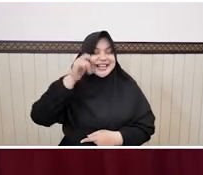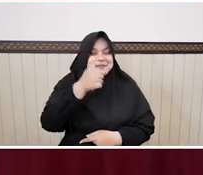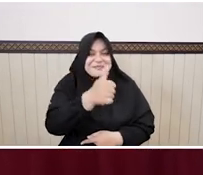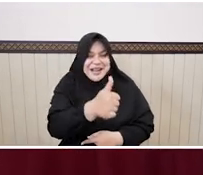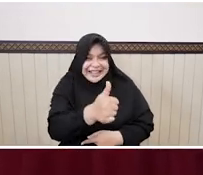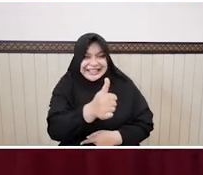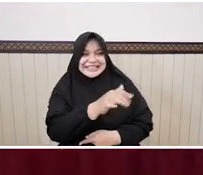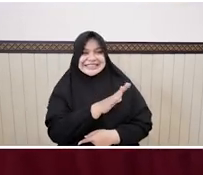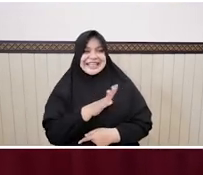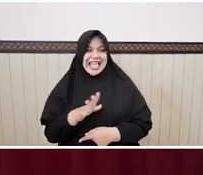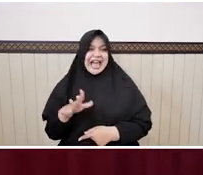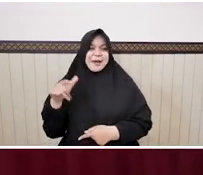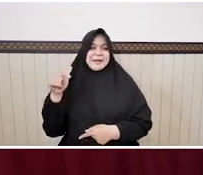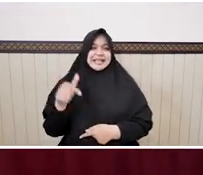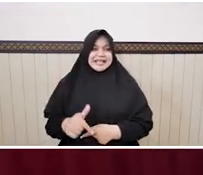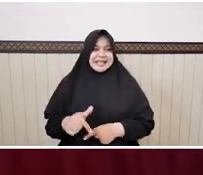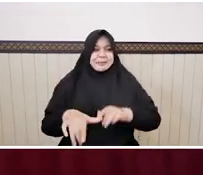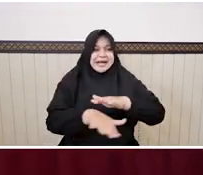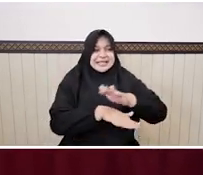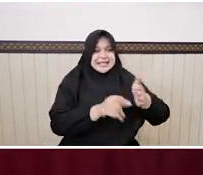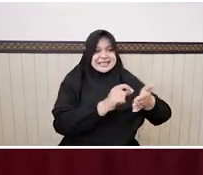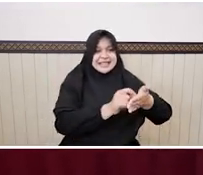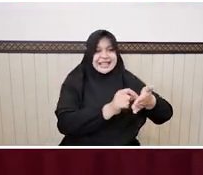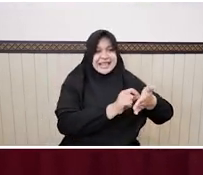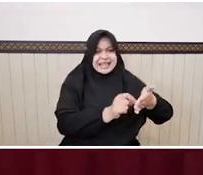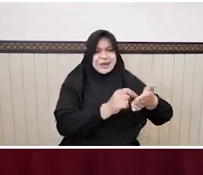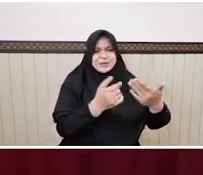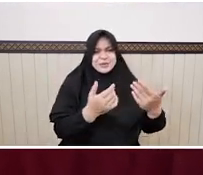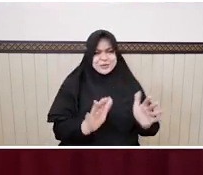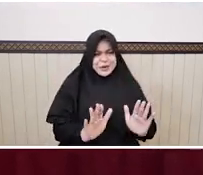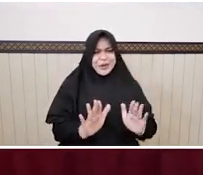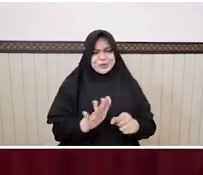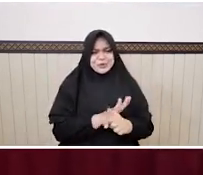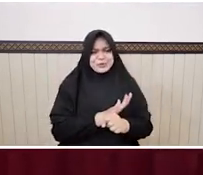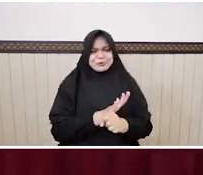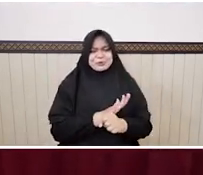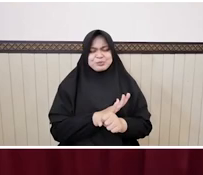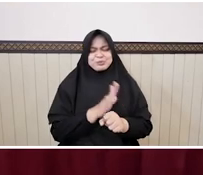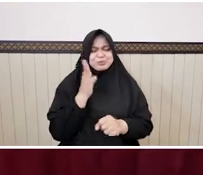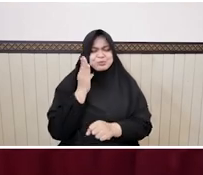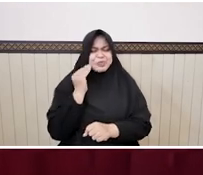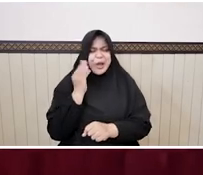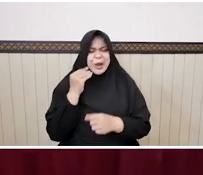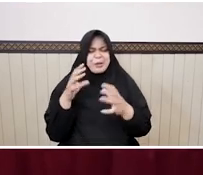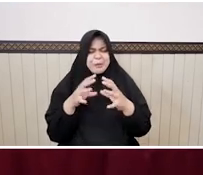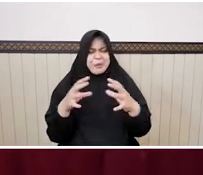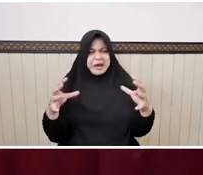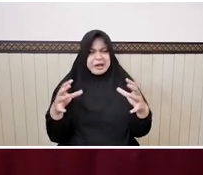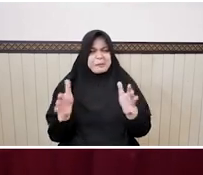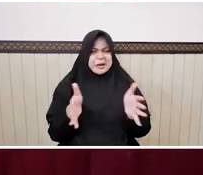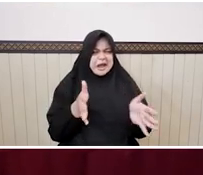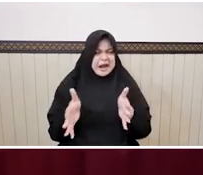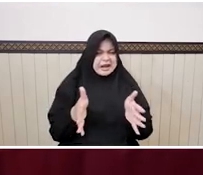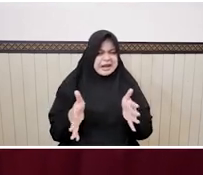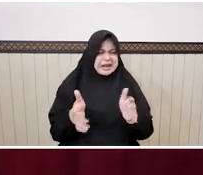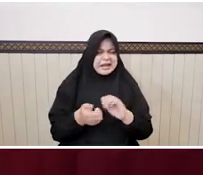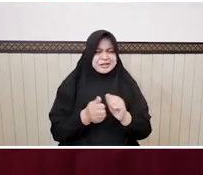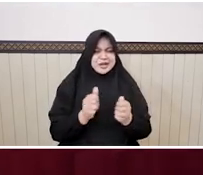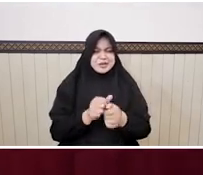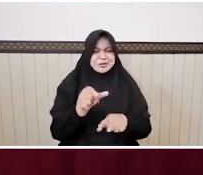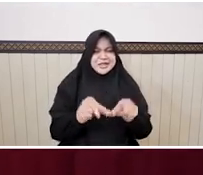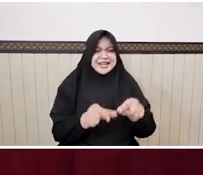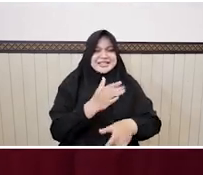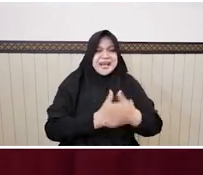baik yang selama ini berdasarkan catatan meskipun sudah cukup berpengalaman menangani kasus-kasus penyandang